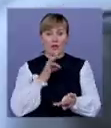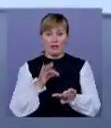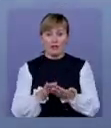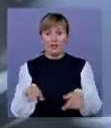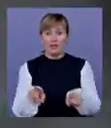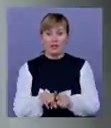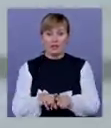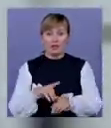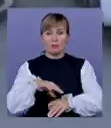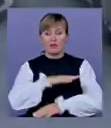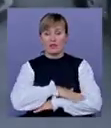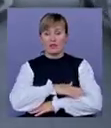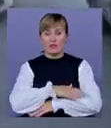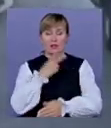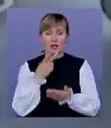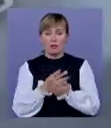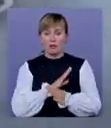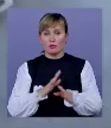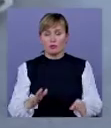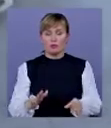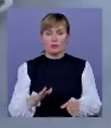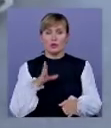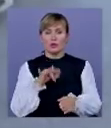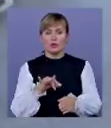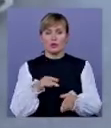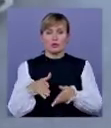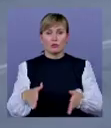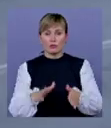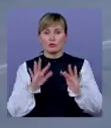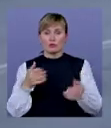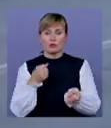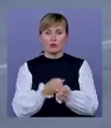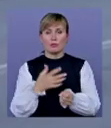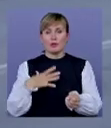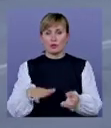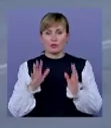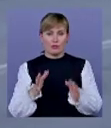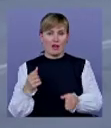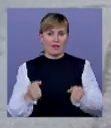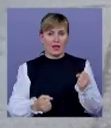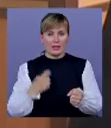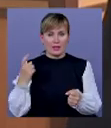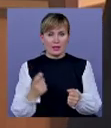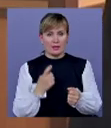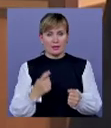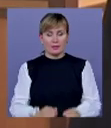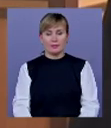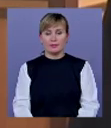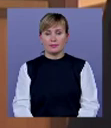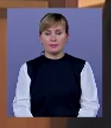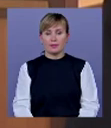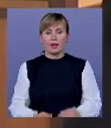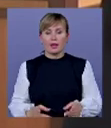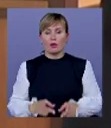такие проступки в нашей стране не предусмотрена. Отдуваться в случае дорожного инцидента придется только автовладельцам. К